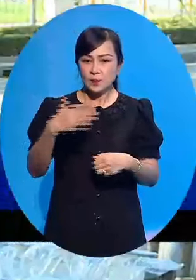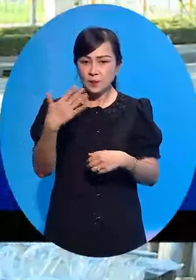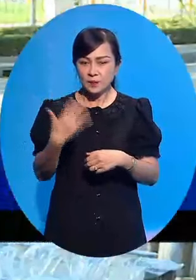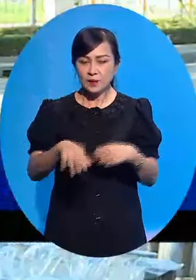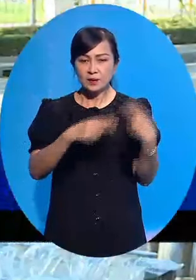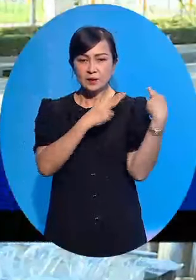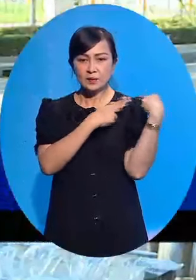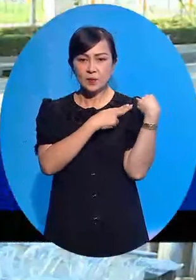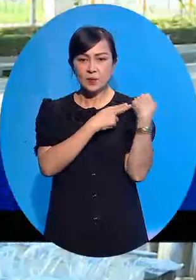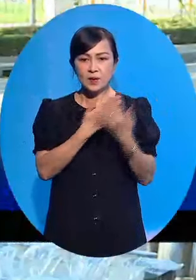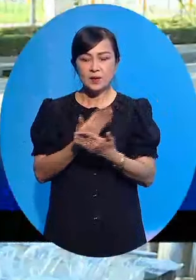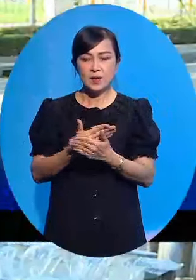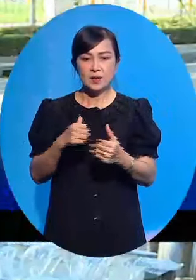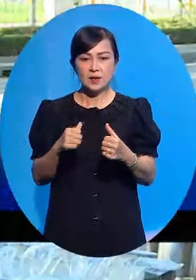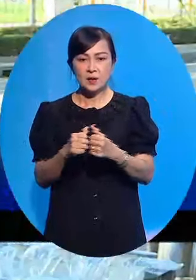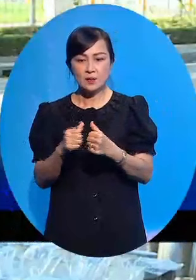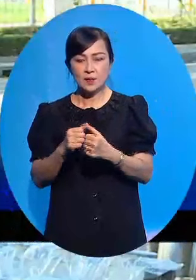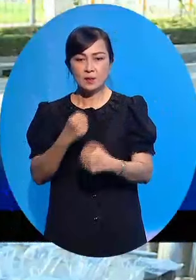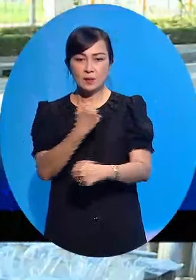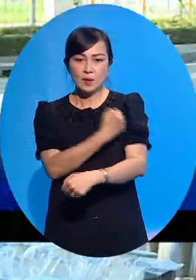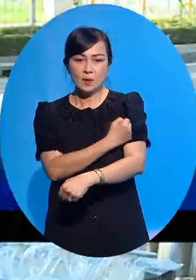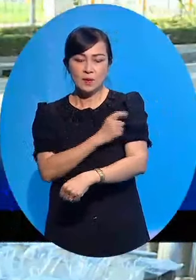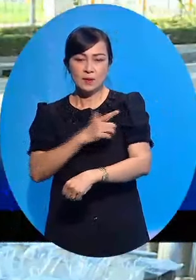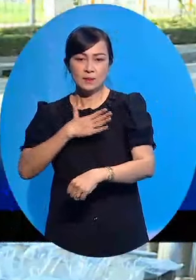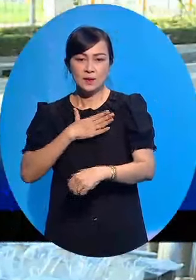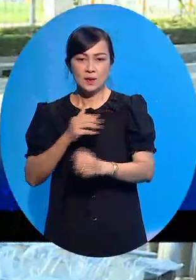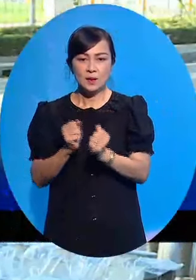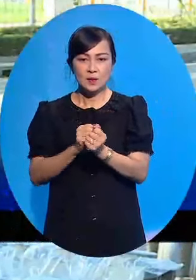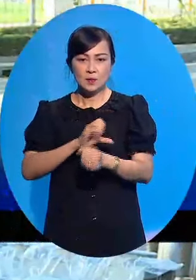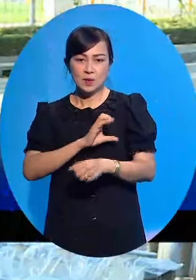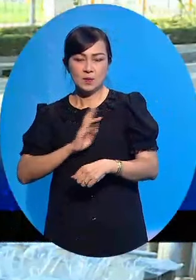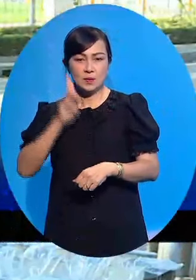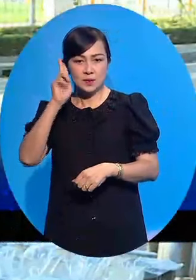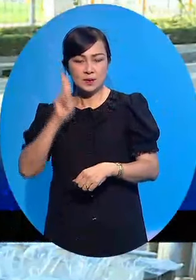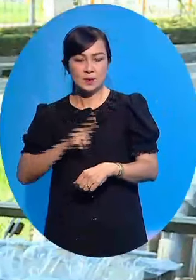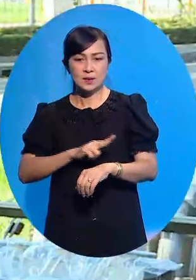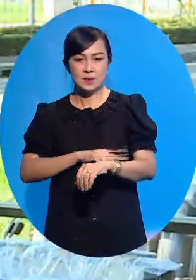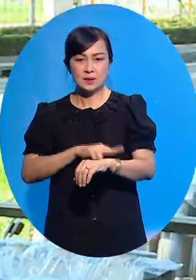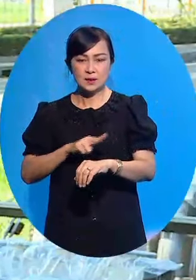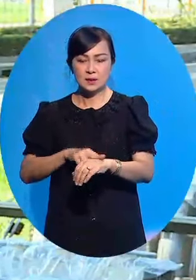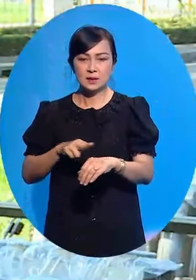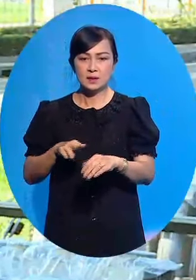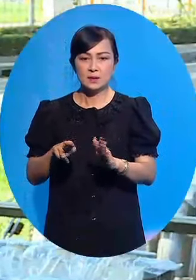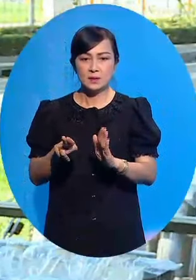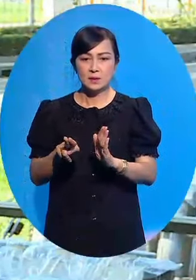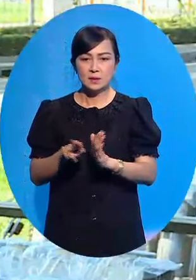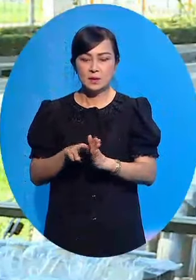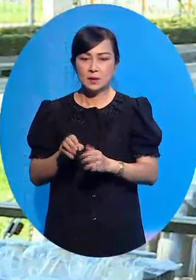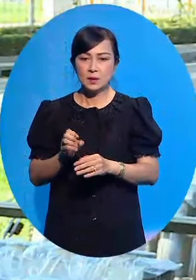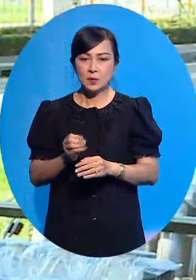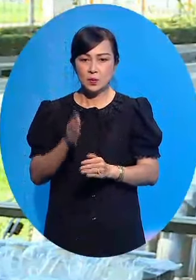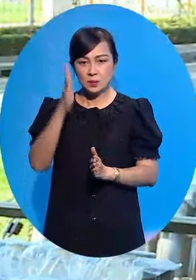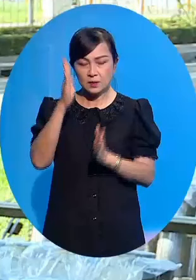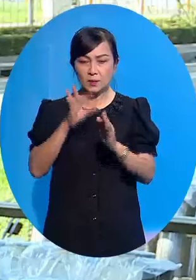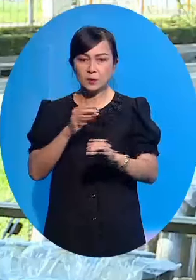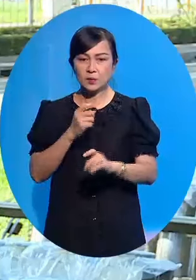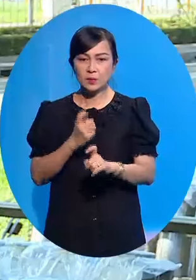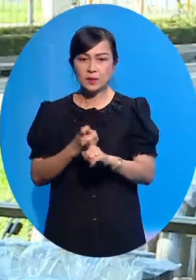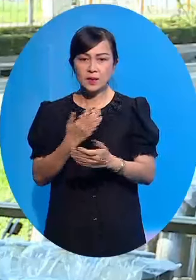nhiệm vụ để góp phần công sức của mình cùng cán bộ chiến sĩ của lực lượng vũ trang của thành phố Đức